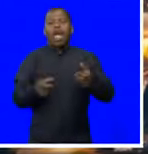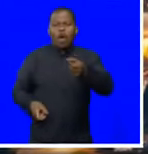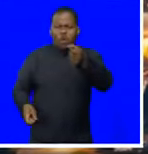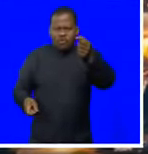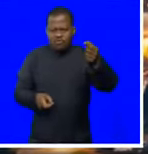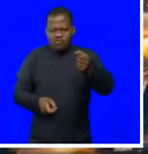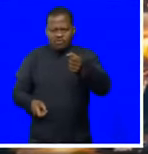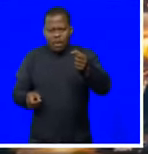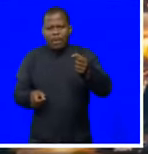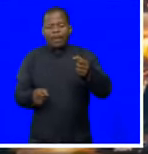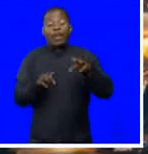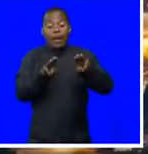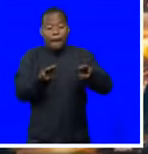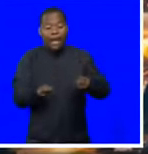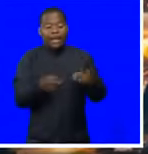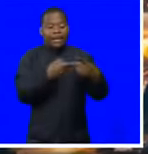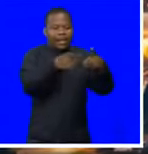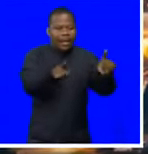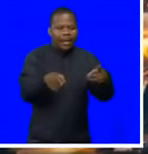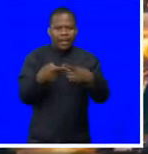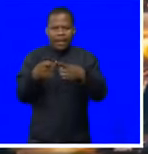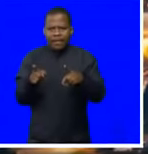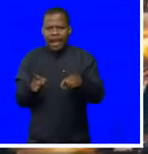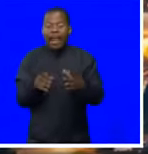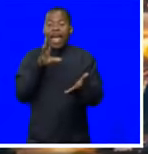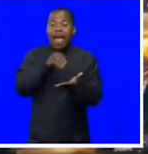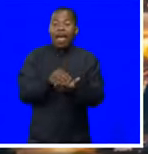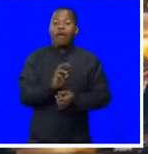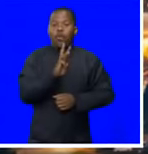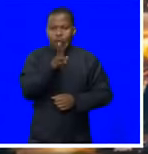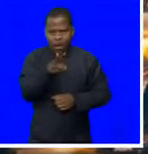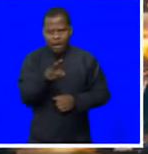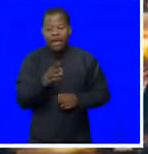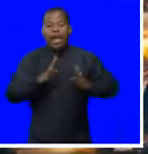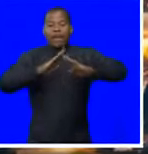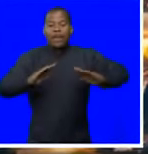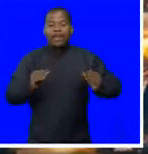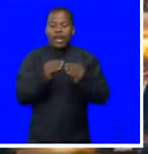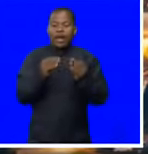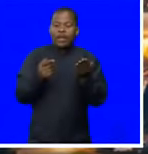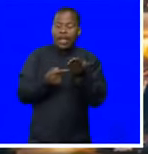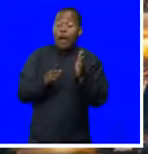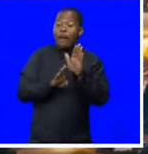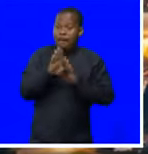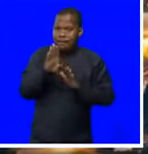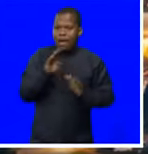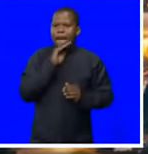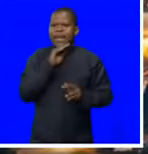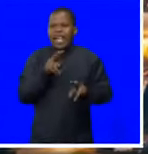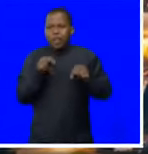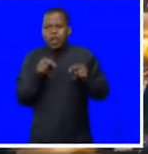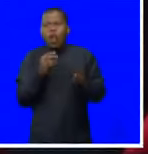mthetho-ke utawubona litiko letindlu nokuthuthukiswa kwamadolobha lenabisa titeshi lebecishamlilo eveni lonke.